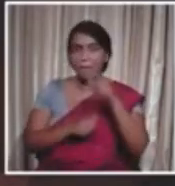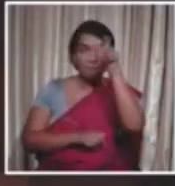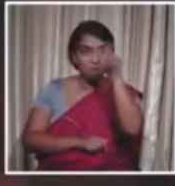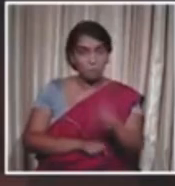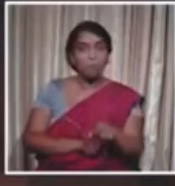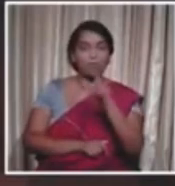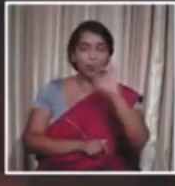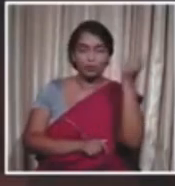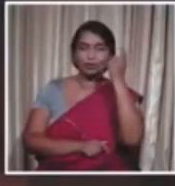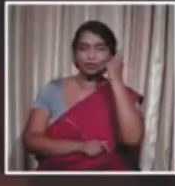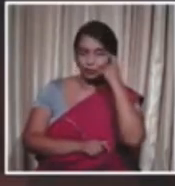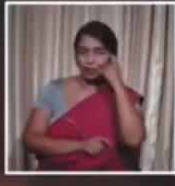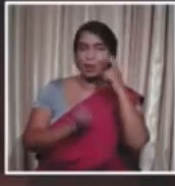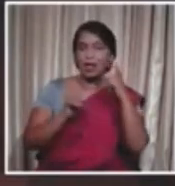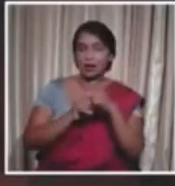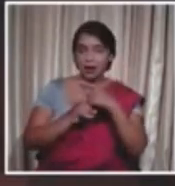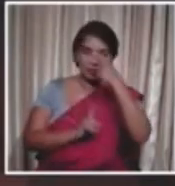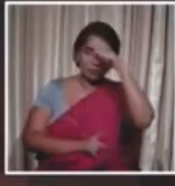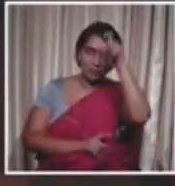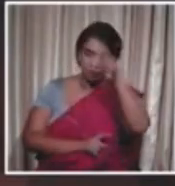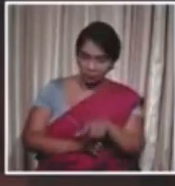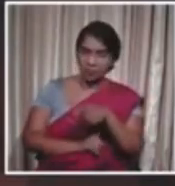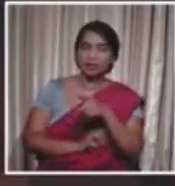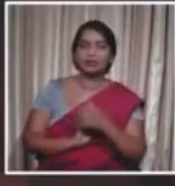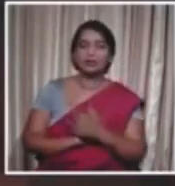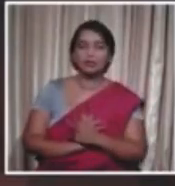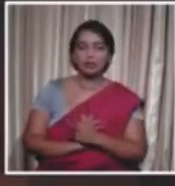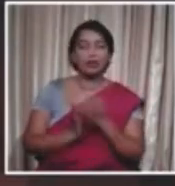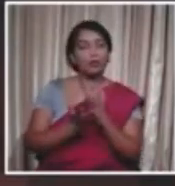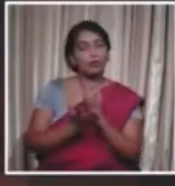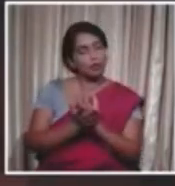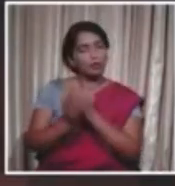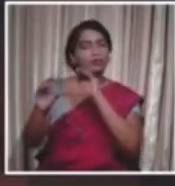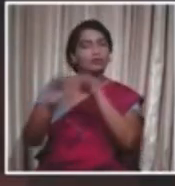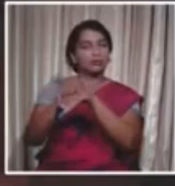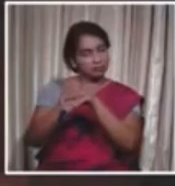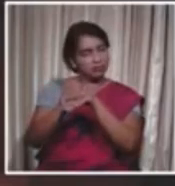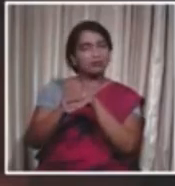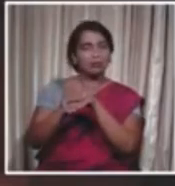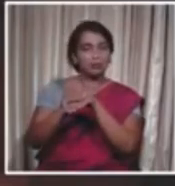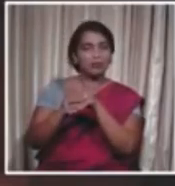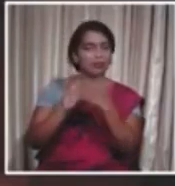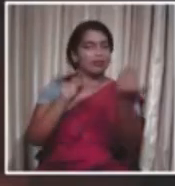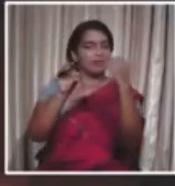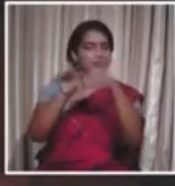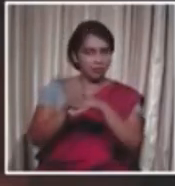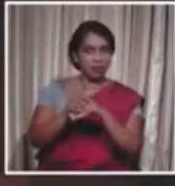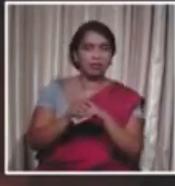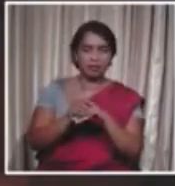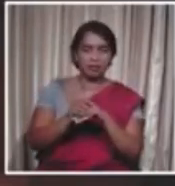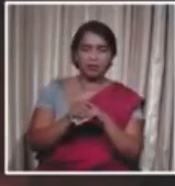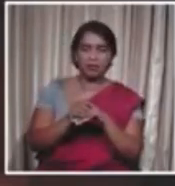හැටියට ප්‍රචලිත දැල සලහ පෙරුම් මැතිතුමා ඔහොට්ටු පක්ෂයේ නියෝජනය වෙමින් ඉදිරිපත් වෙනකොට